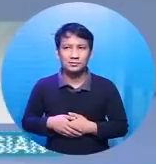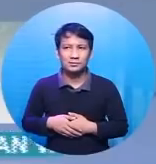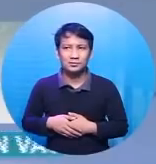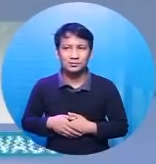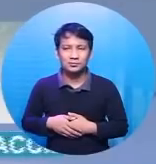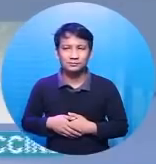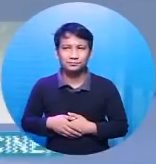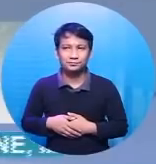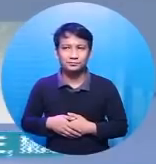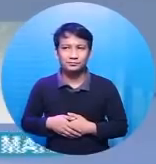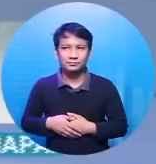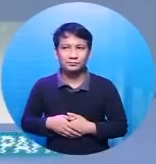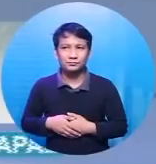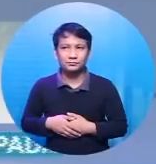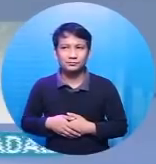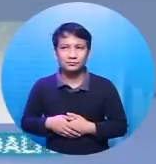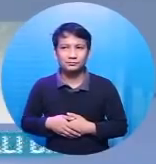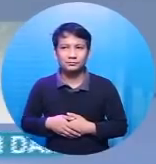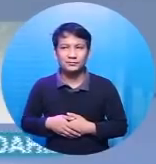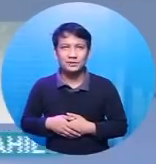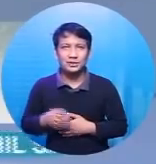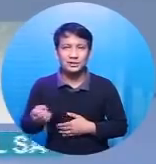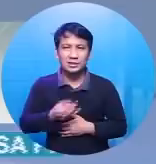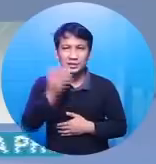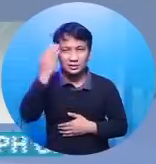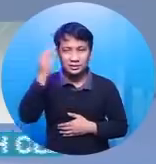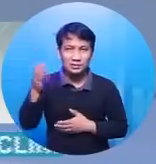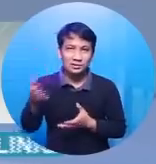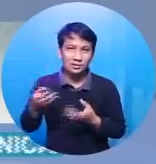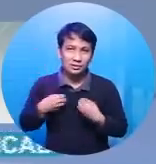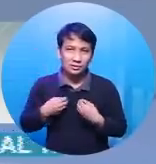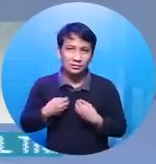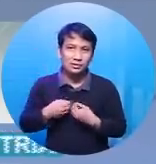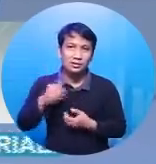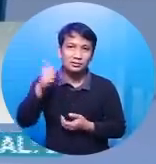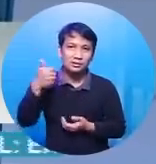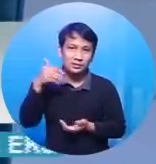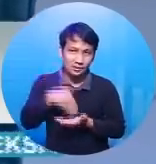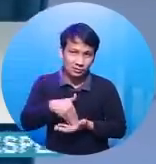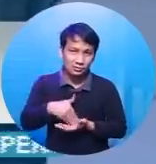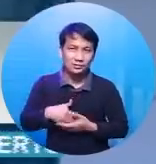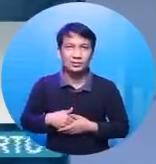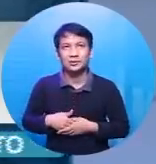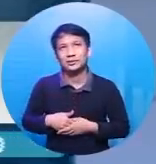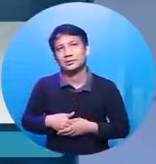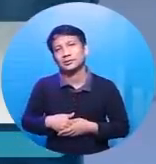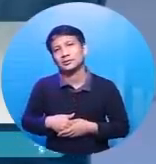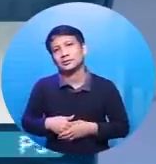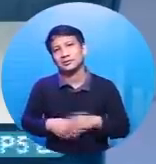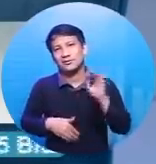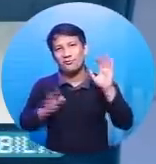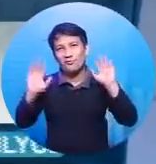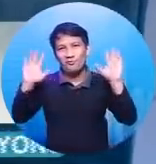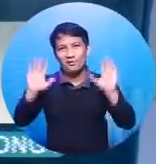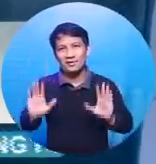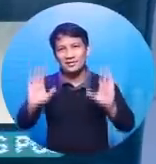po. Ah, hindi, nakaligta mo yung sinasabi ko. Ang matatanggap mo ngayon is 10,000 pesos!